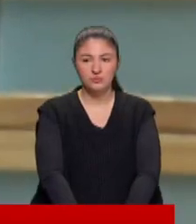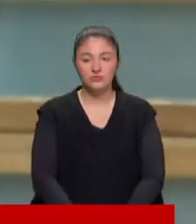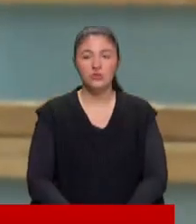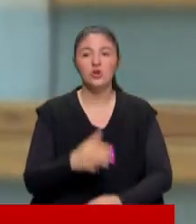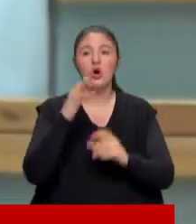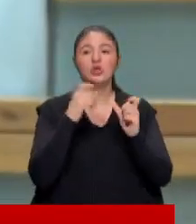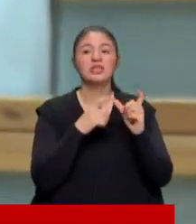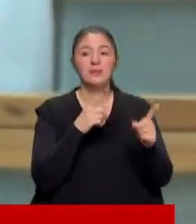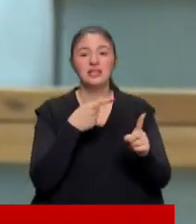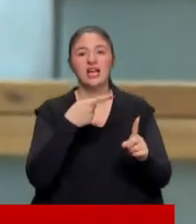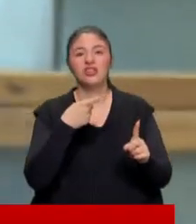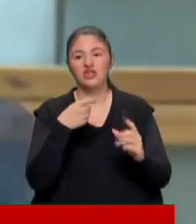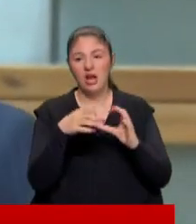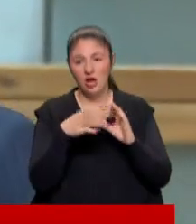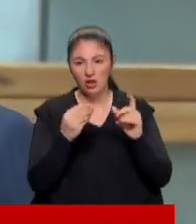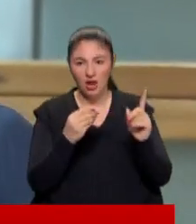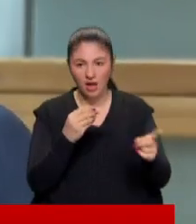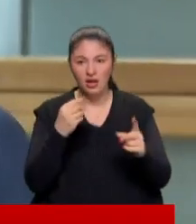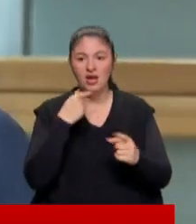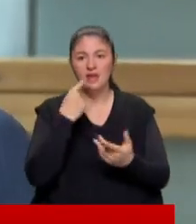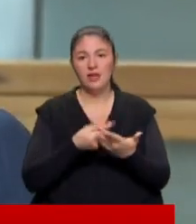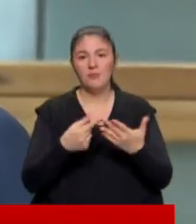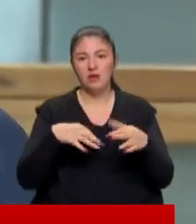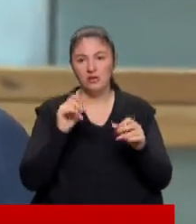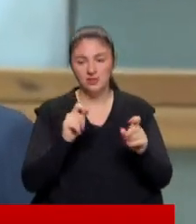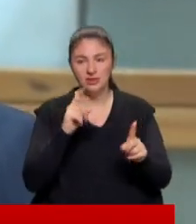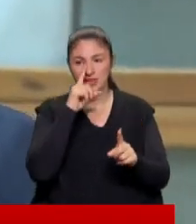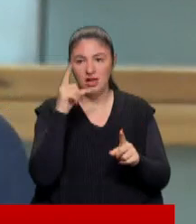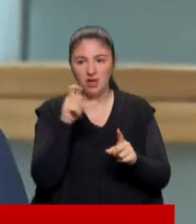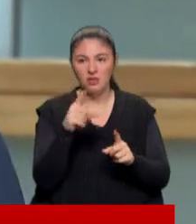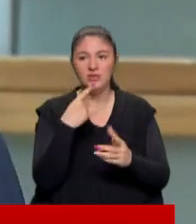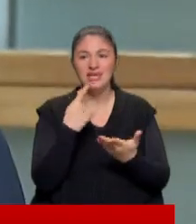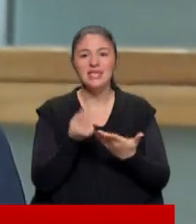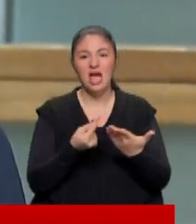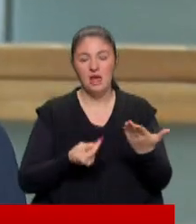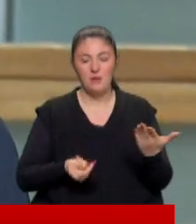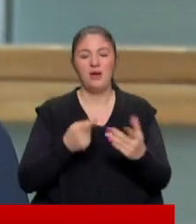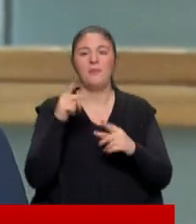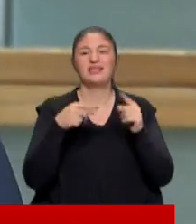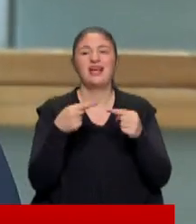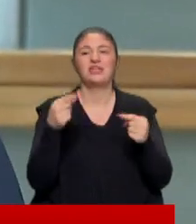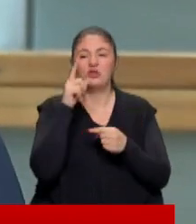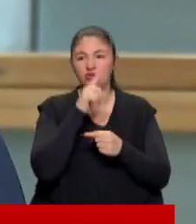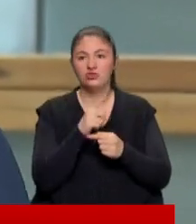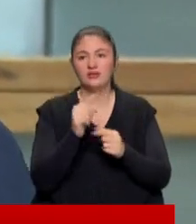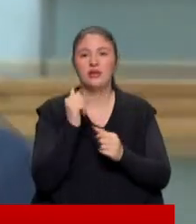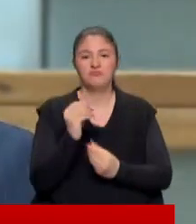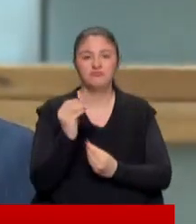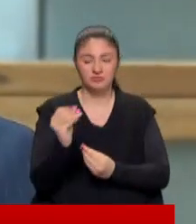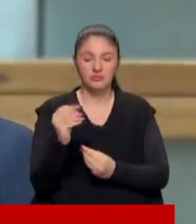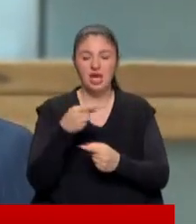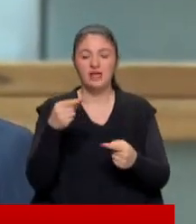O gün Samas tetikçi ile ilgili olarak iddianame düzenlenmişti. Nisan ayında bu iddianame bir takım eksiklikler nedeniyle iade